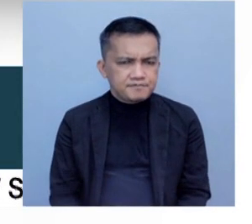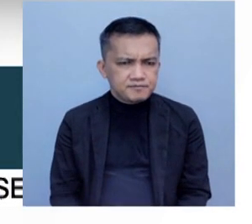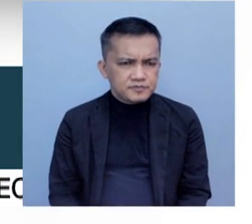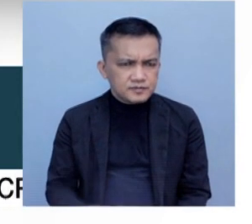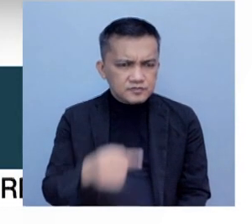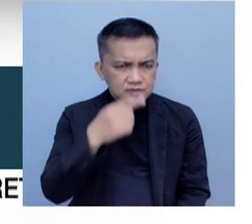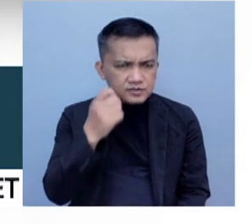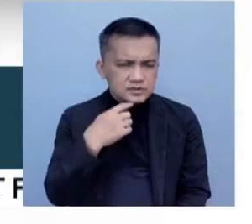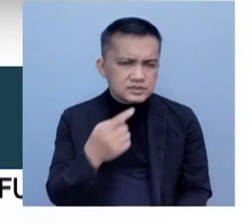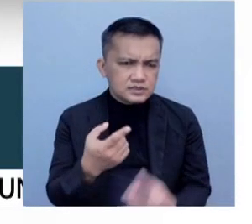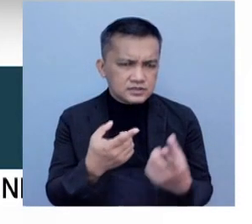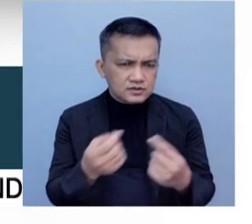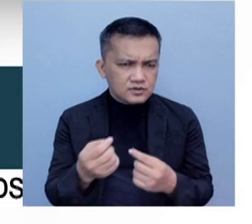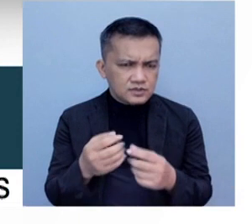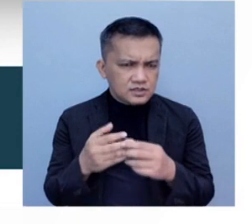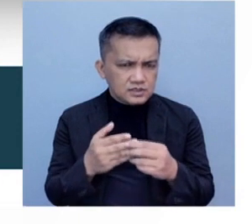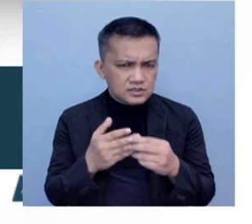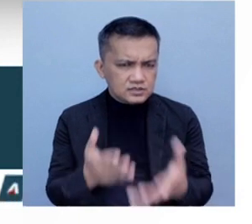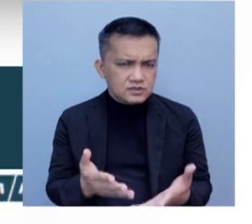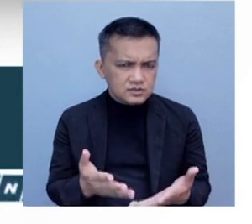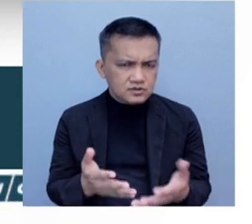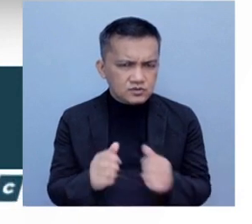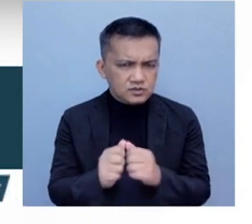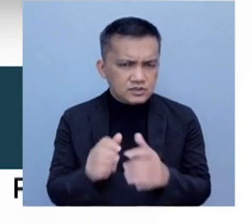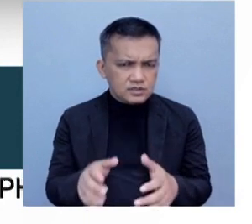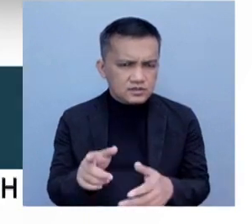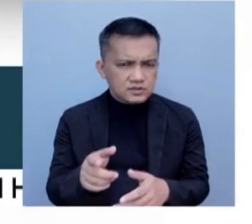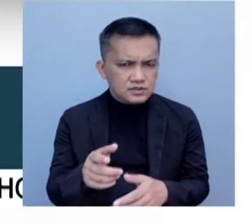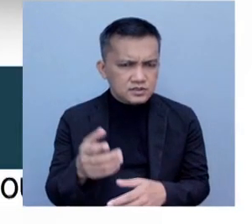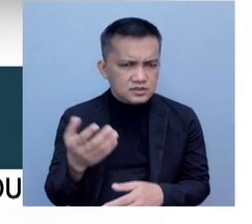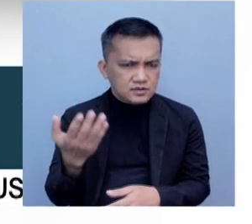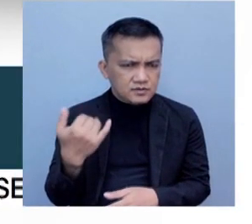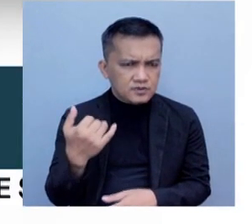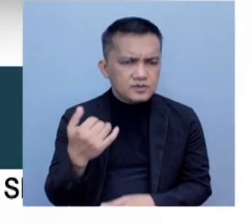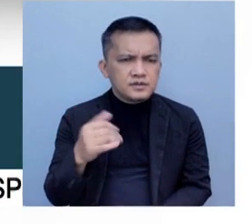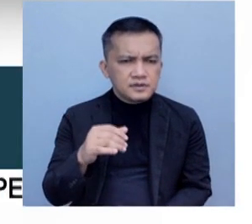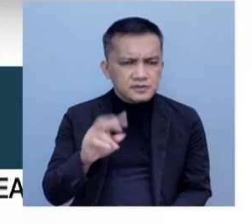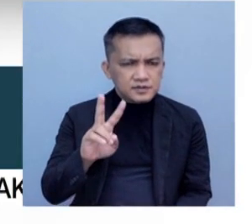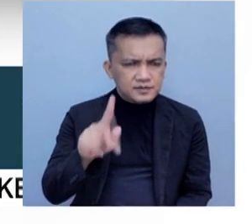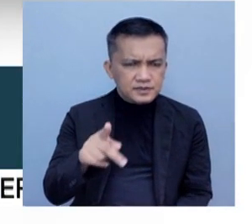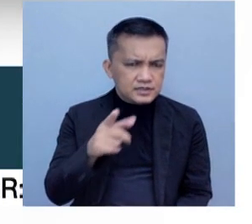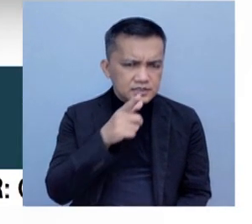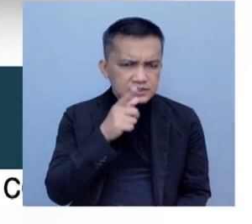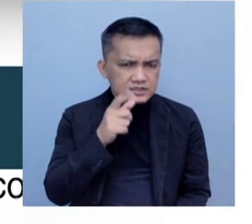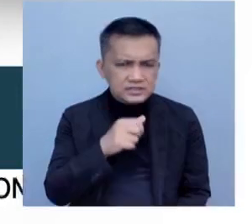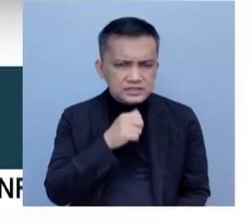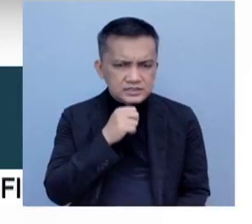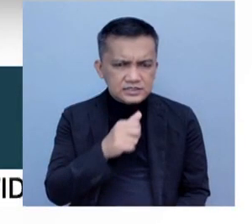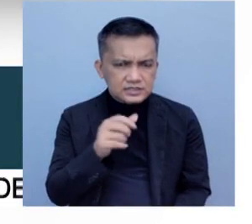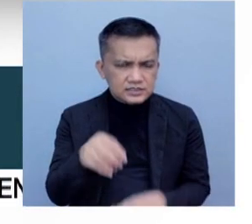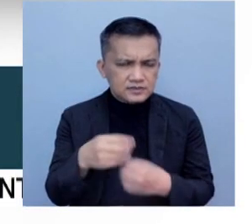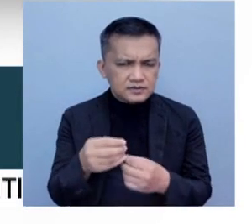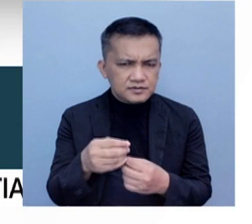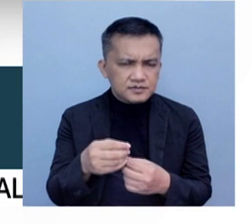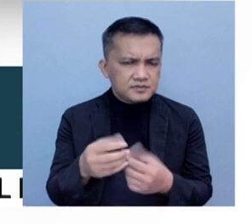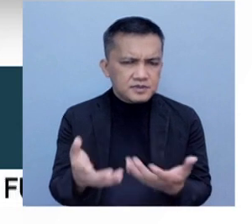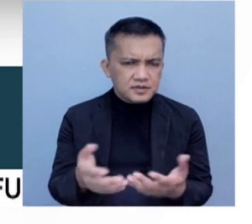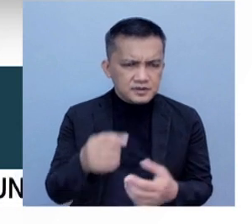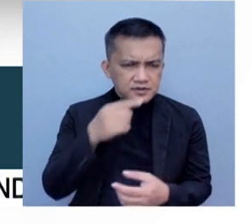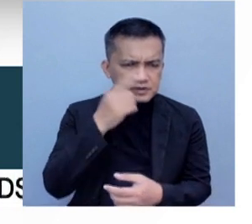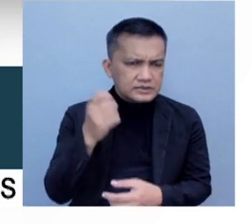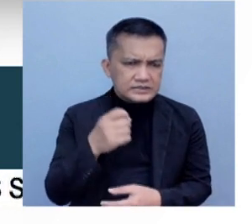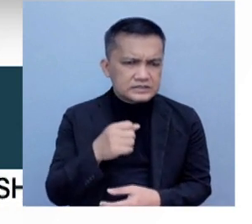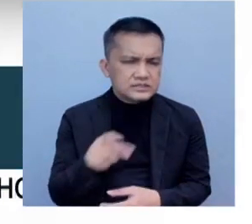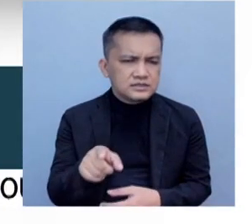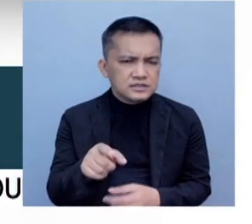nagagawa naman niya ng mga iba't ibang mga leader kahit na nung panahon ni Vice President Leni Robredo, hindi naman talaga kinailangan yan. Kaya